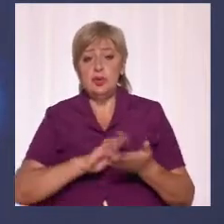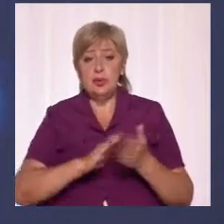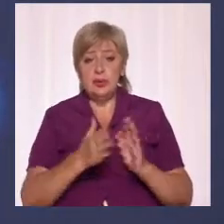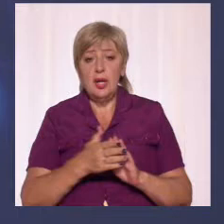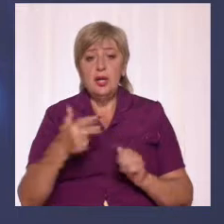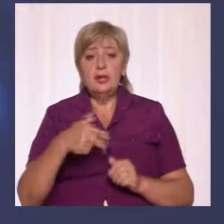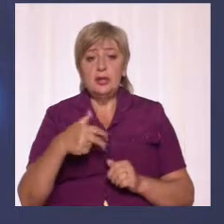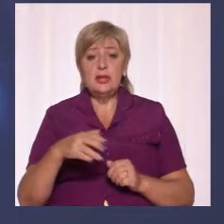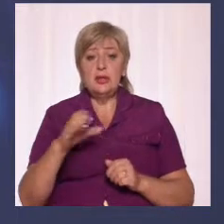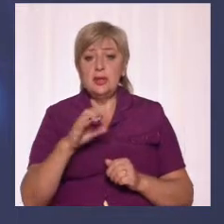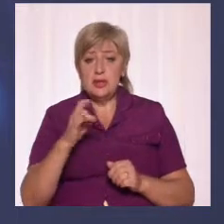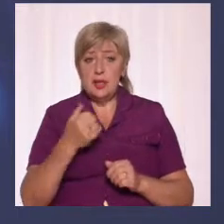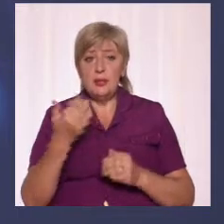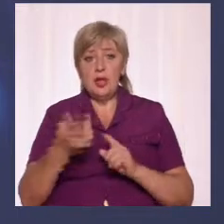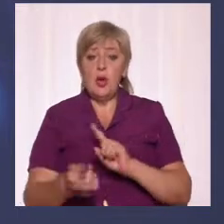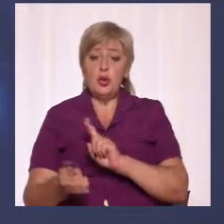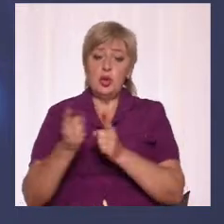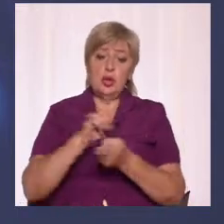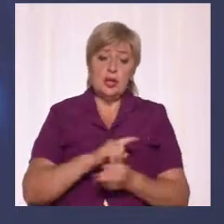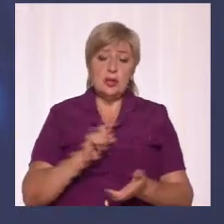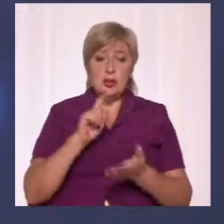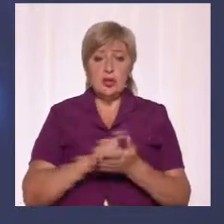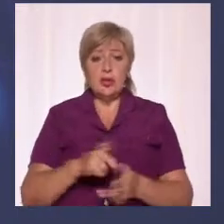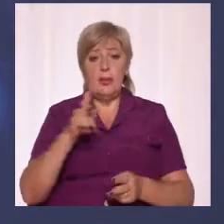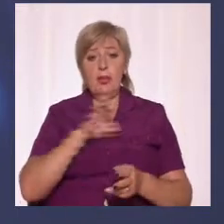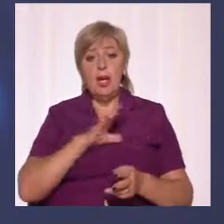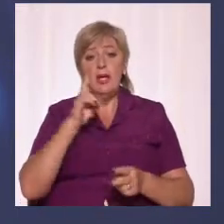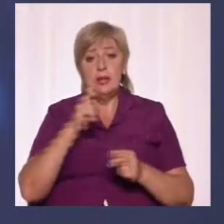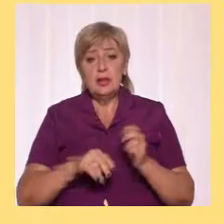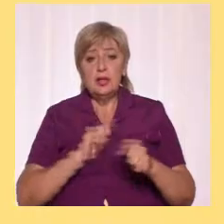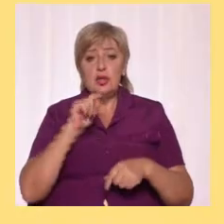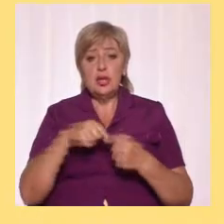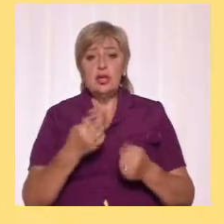коли стався бій, його ротація повинна була закінчитися через 4 дні.